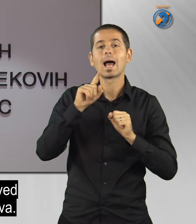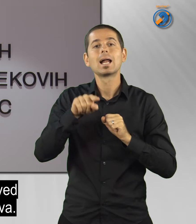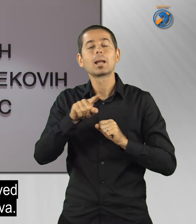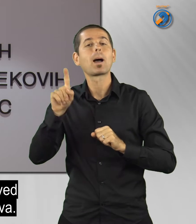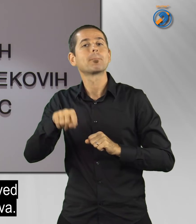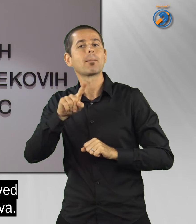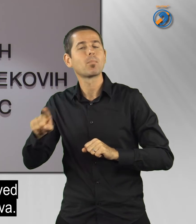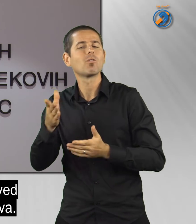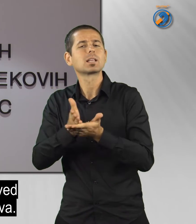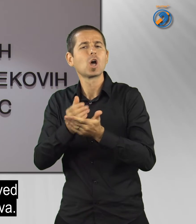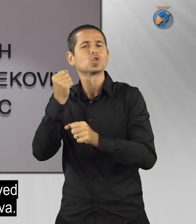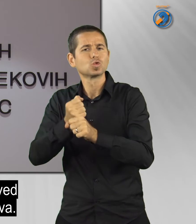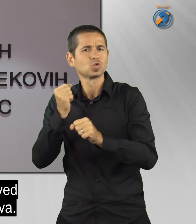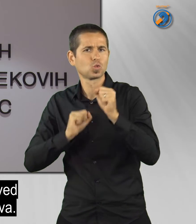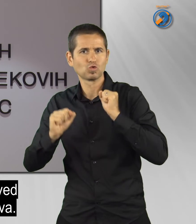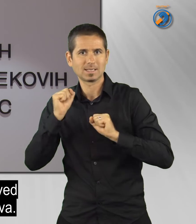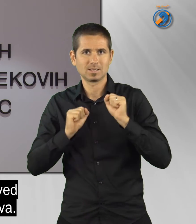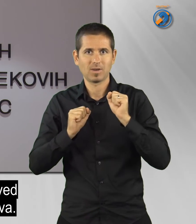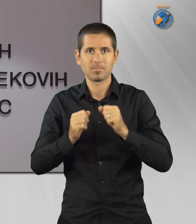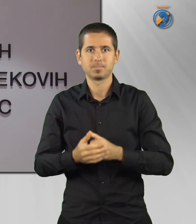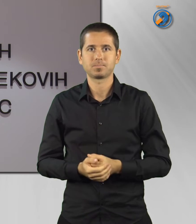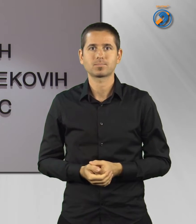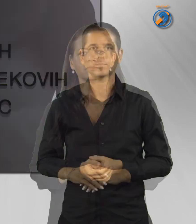pa prepoved suženjstva.